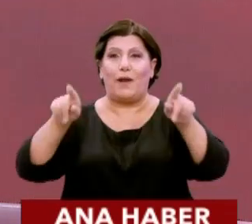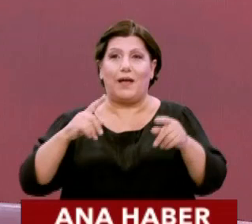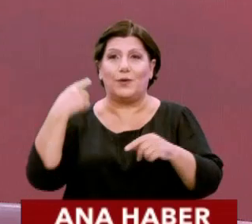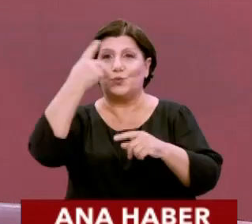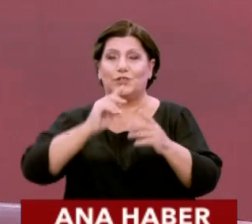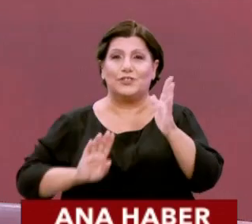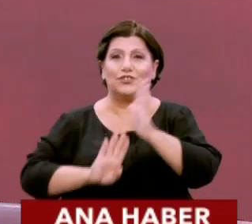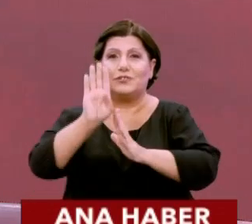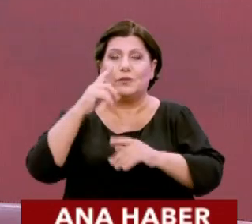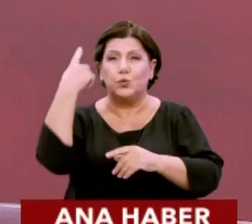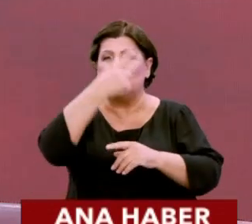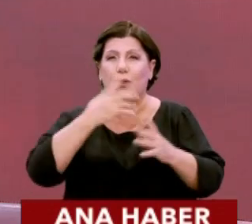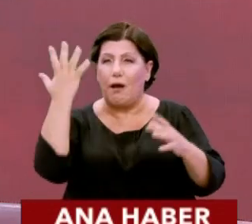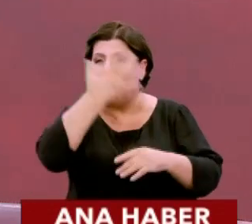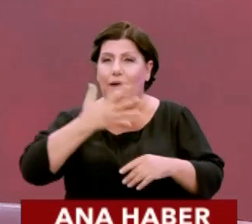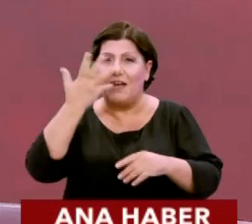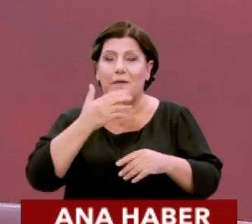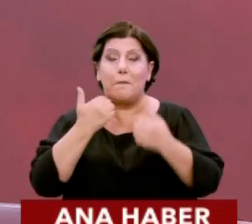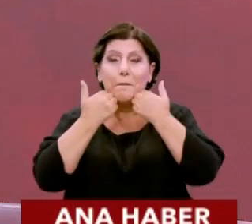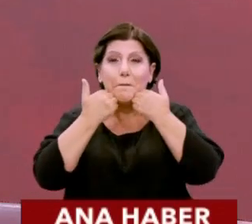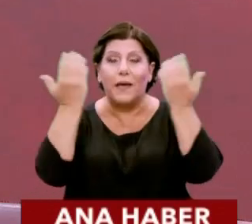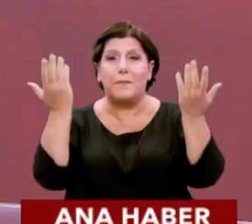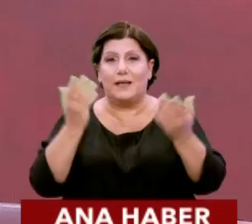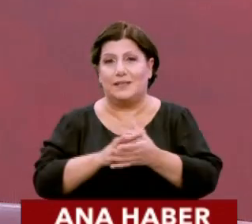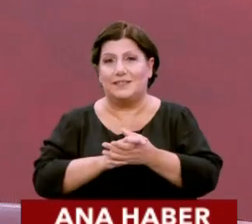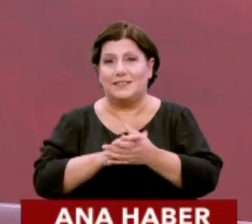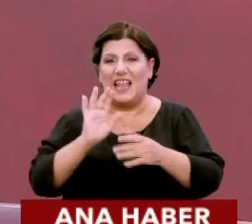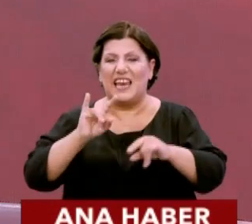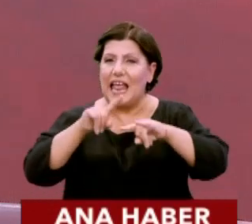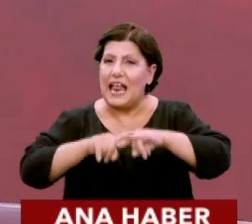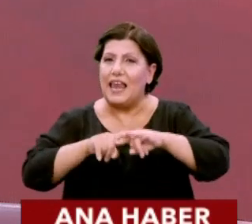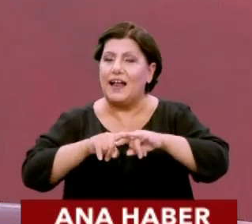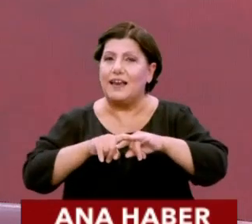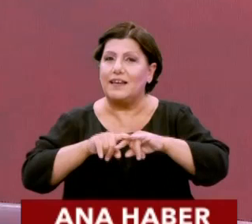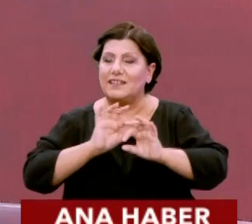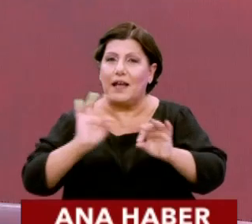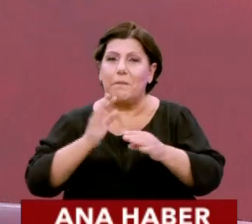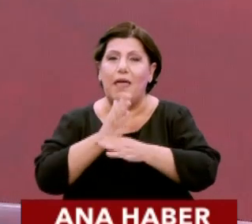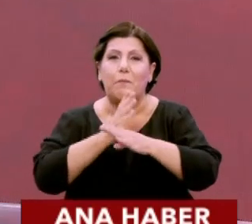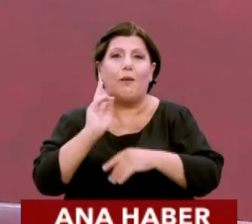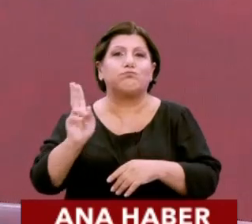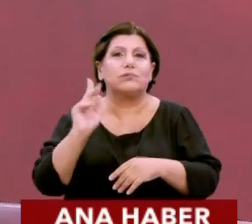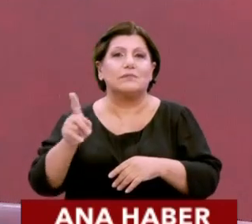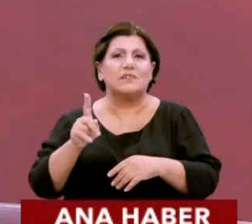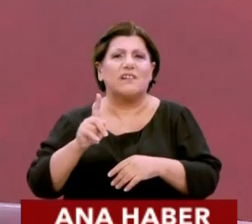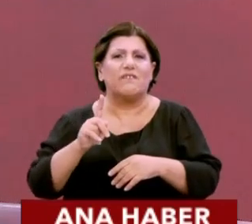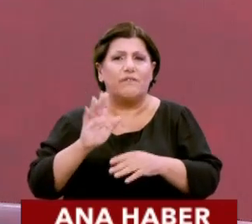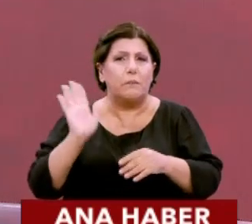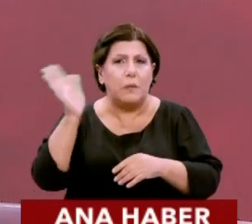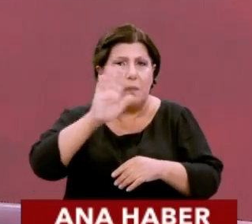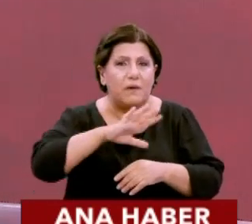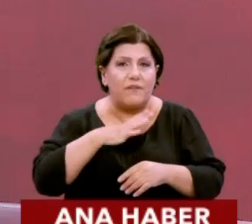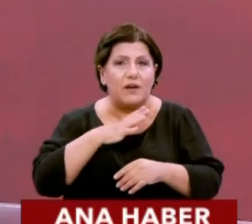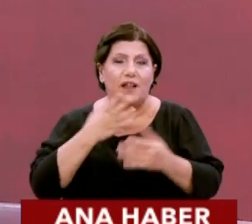yüzü kapkara ama ben beyaz en helal etmek onun ekmeği var mı ötesinde